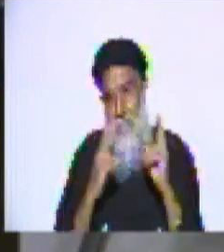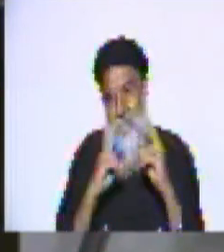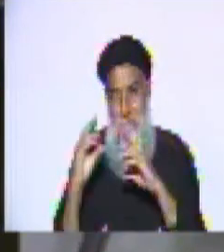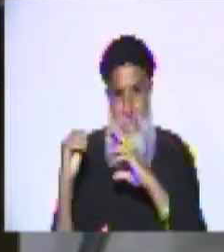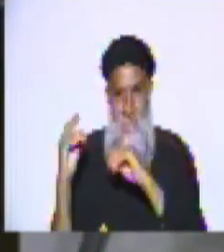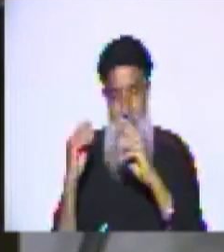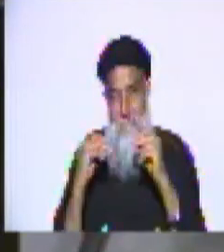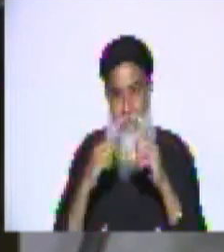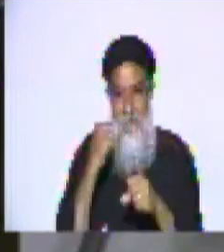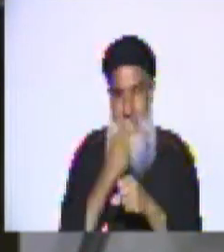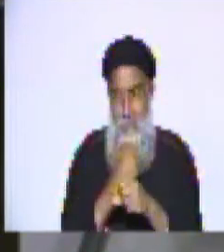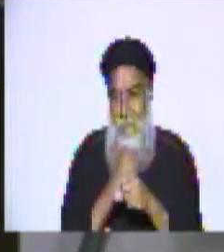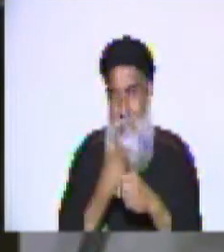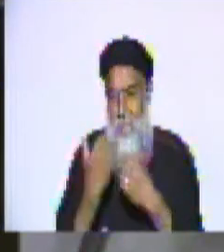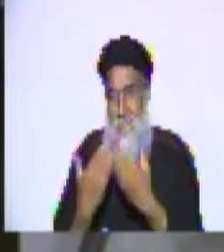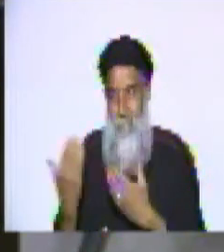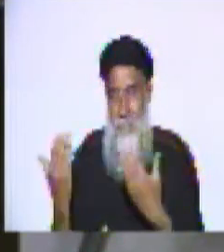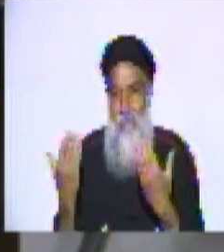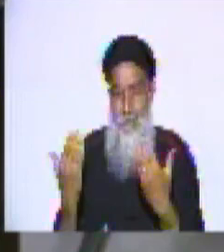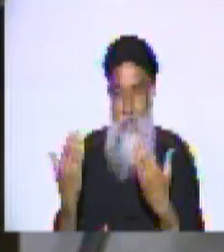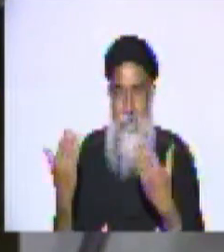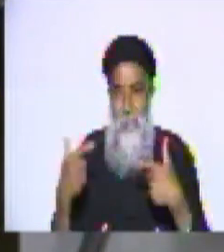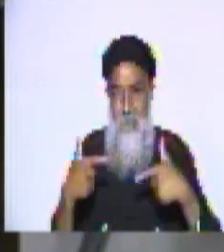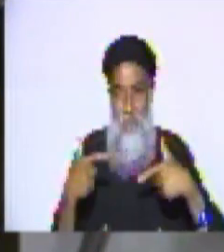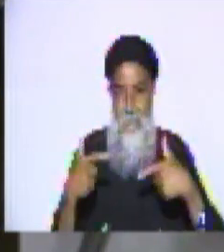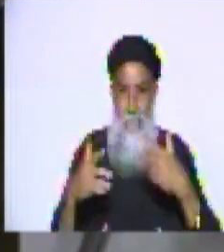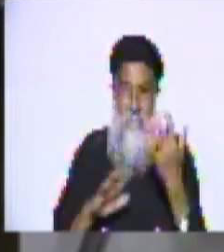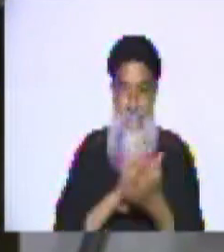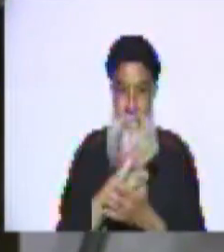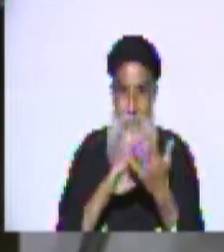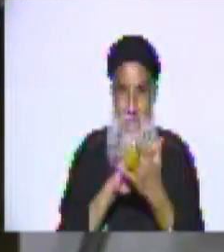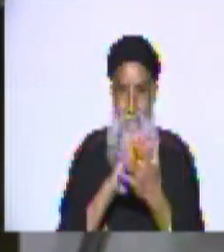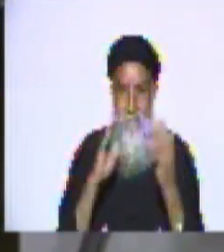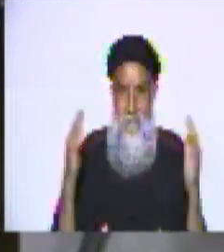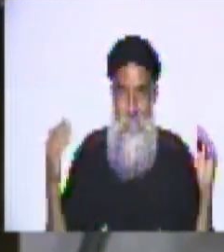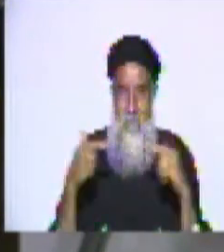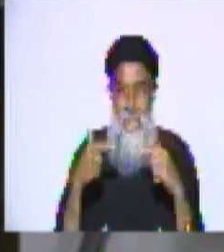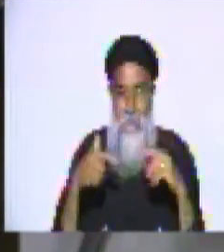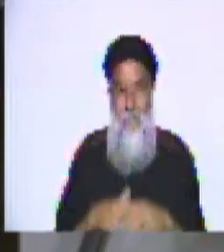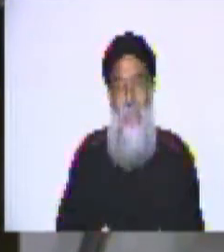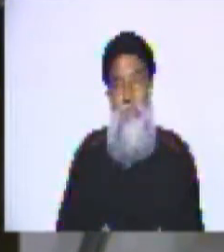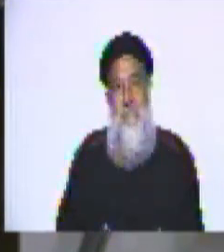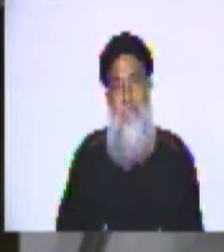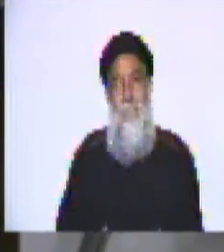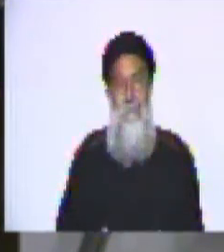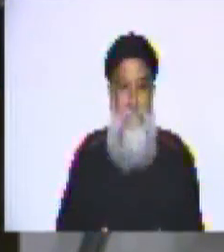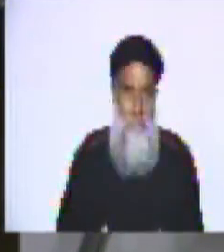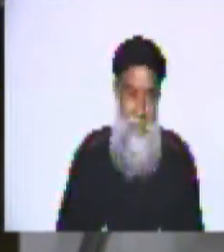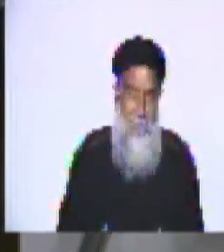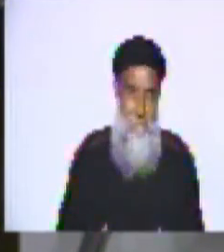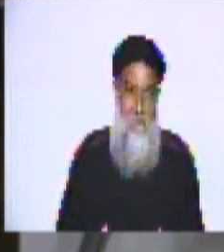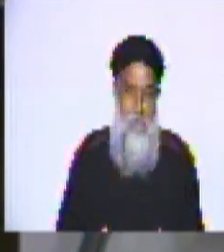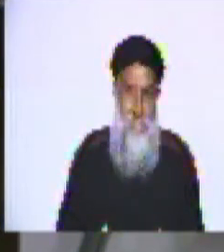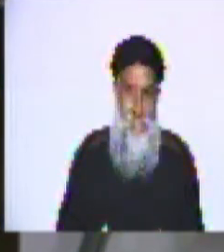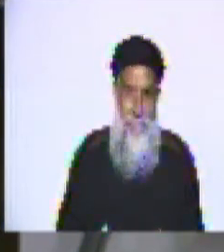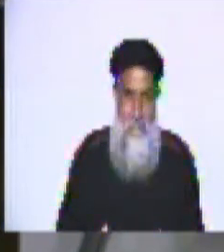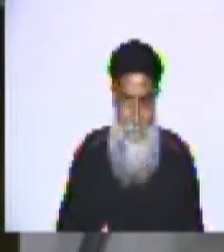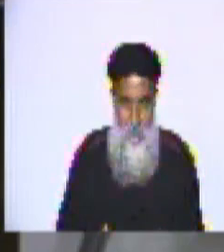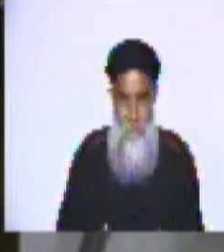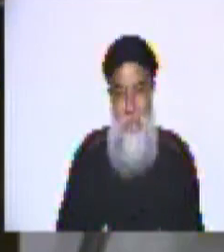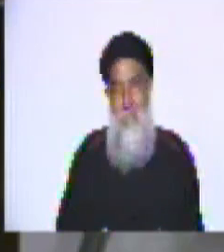مجال العمل، في مجال البتاع، ولا دي ممكن تسبب لنا مشاكل؟ طيب حاضر، اسمع بقى الاجابه من التلفزيون.